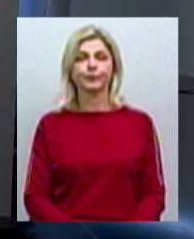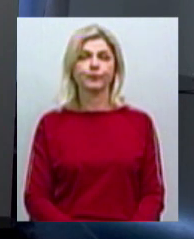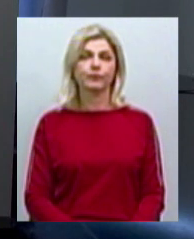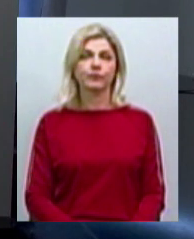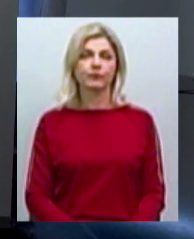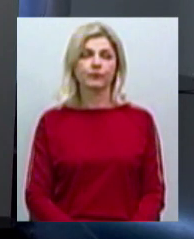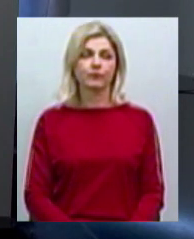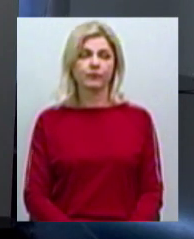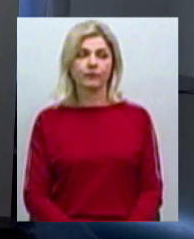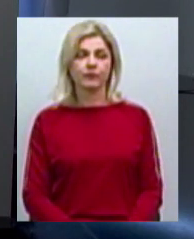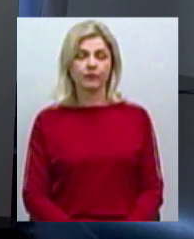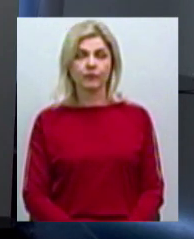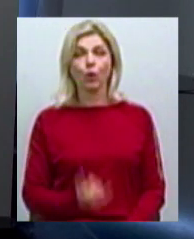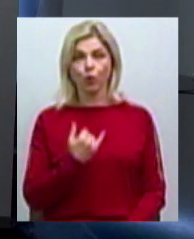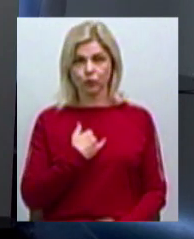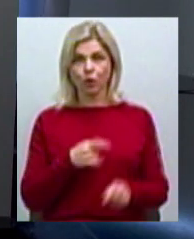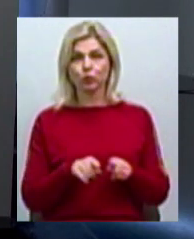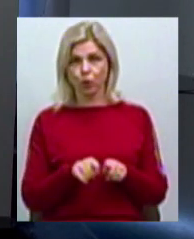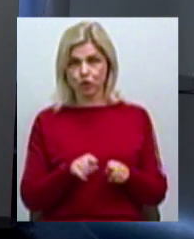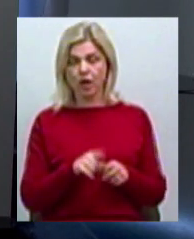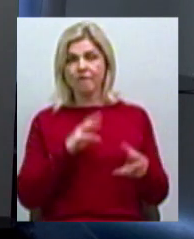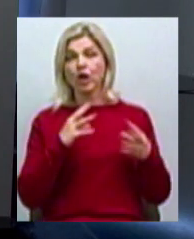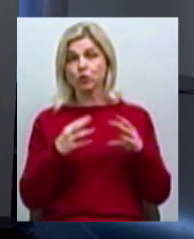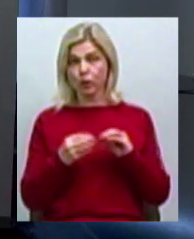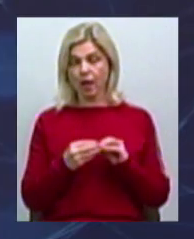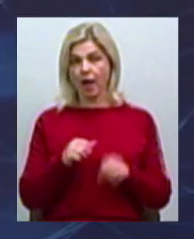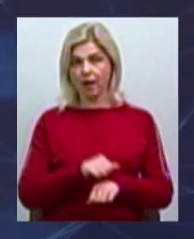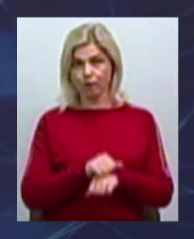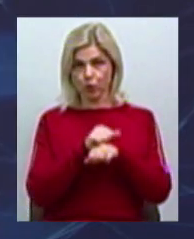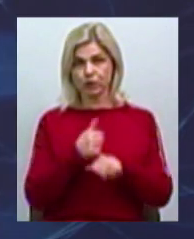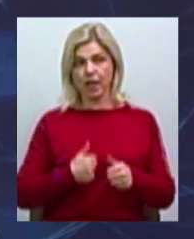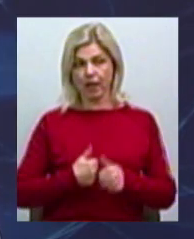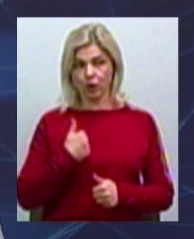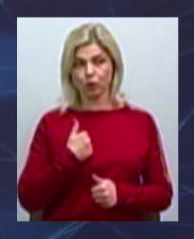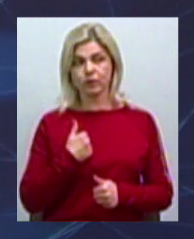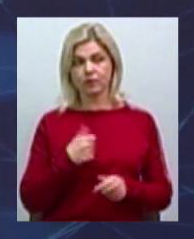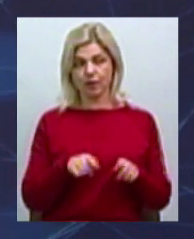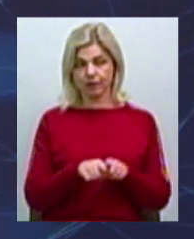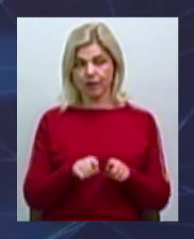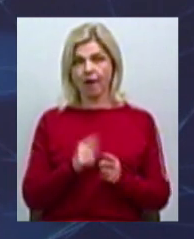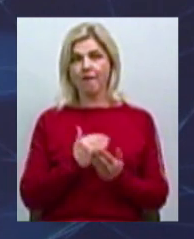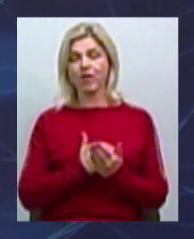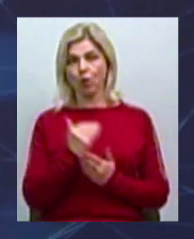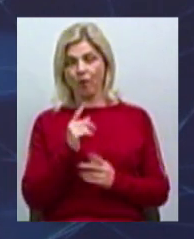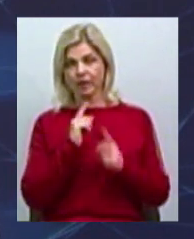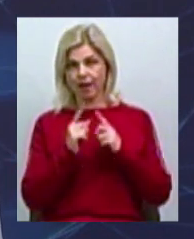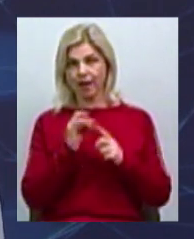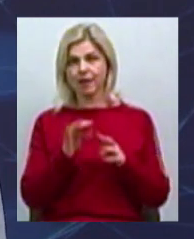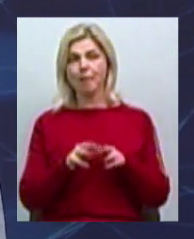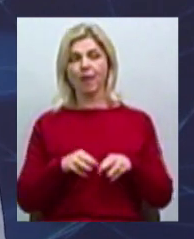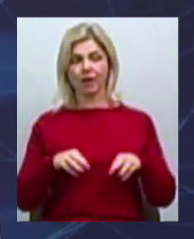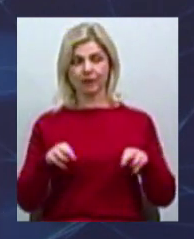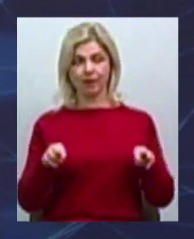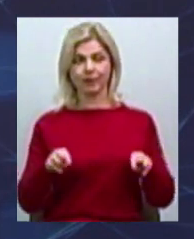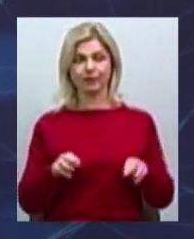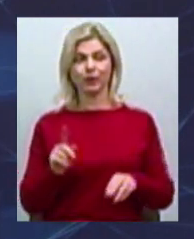Ну, у нас теж змінилися в результаті Революції Гідності і Верховна Рада, і парламент, да, в